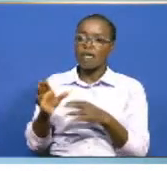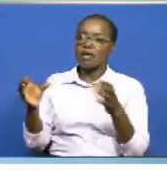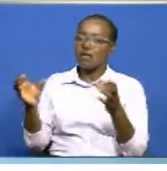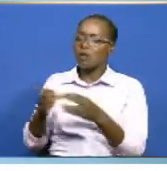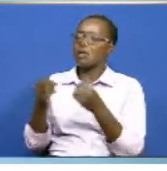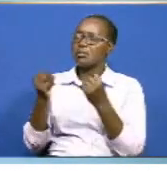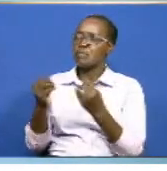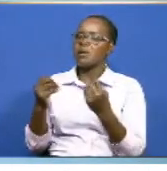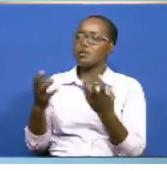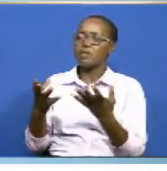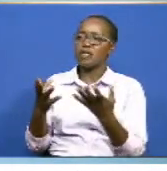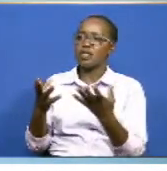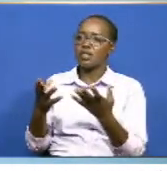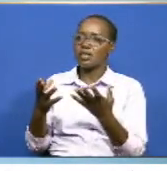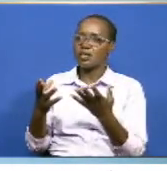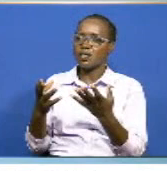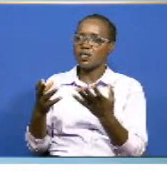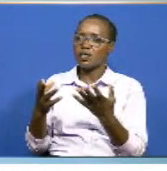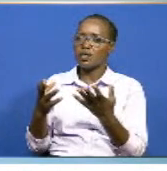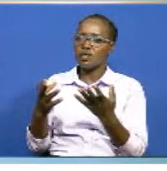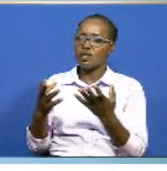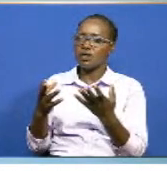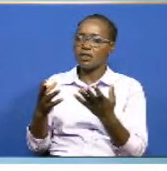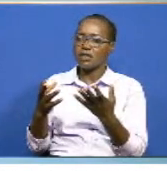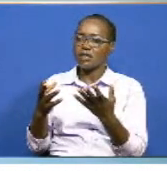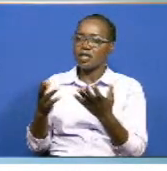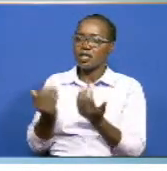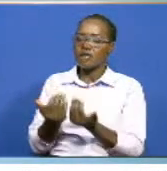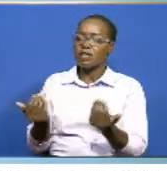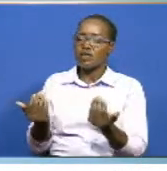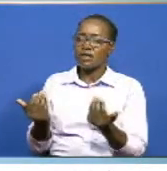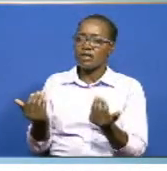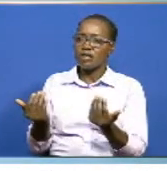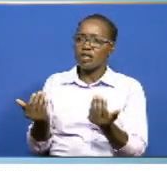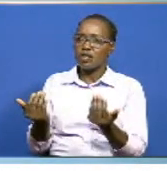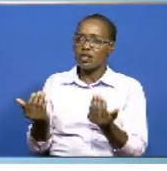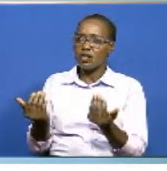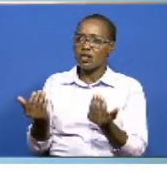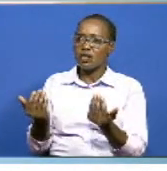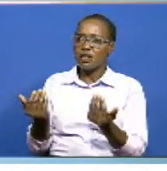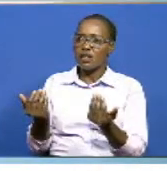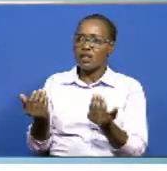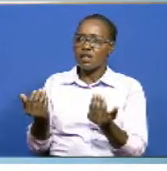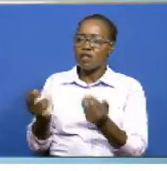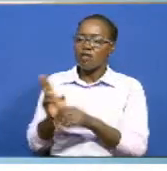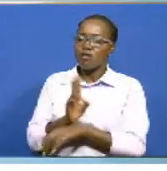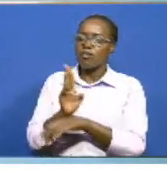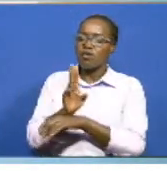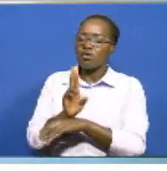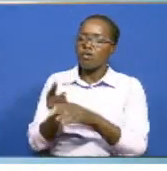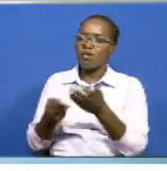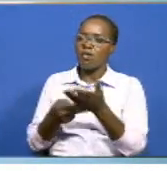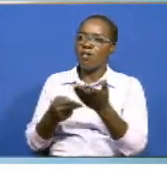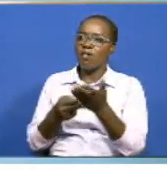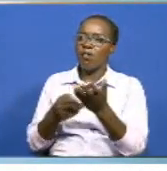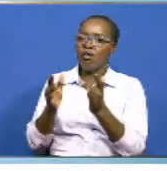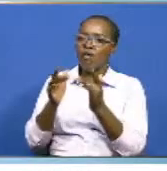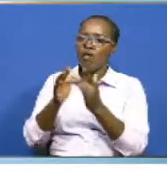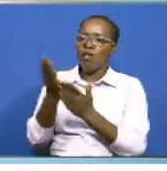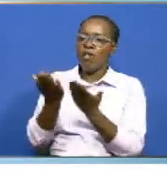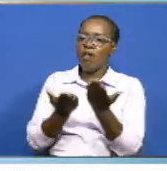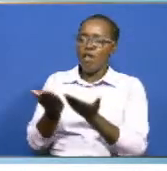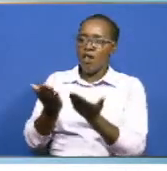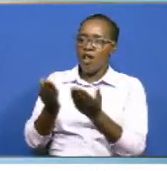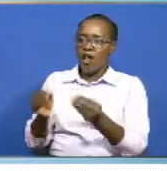mingi sana ambazo zinatoa na products za kutumia mtandao. Wanaitwa internet service